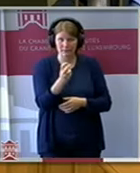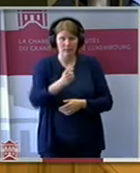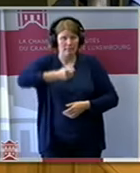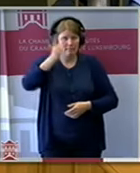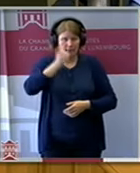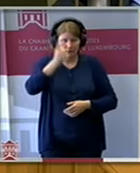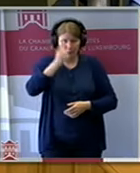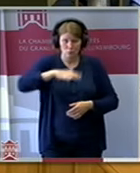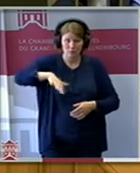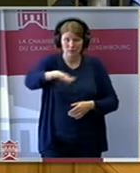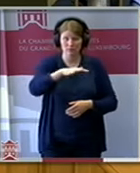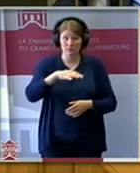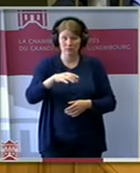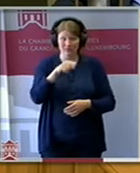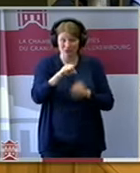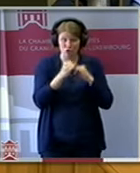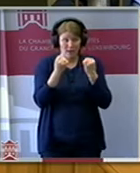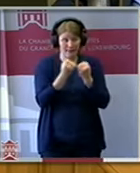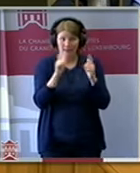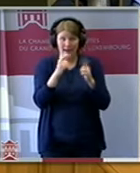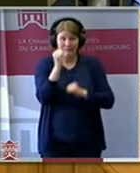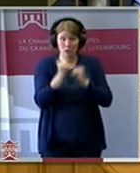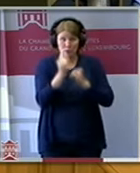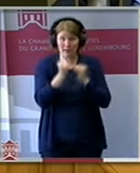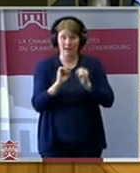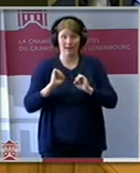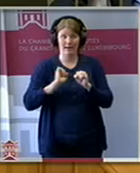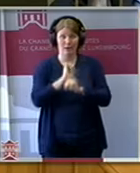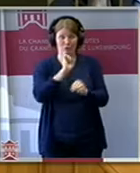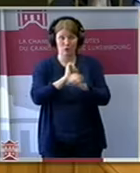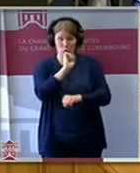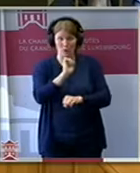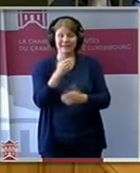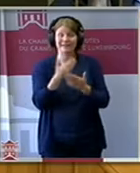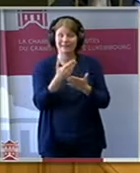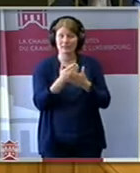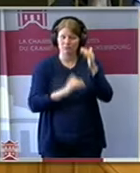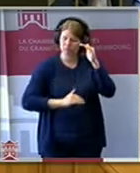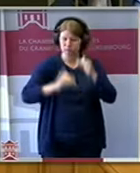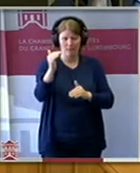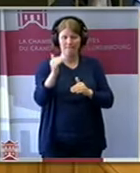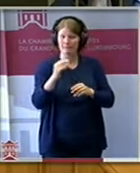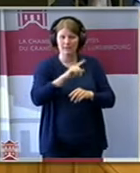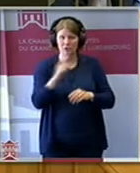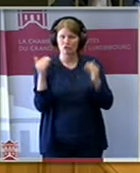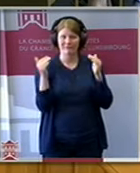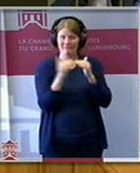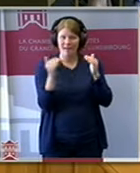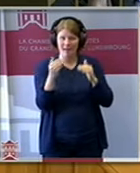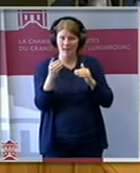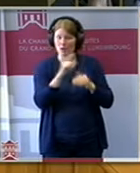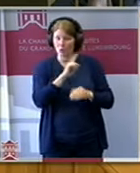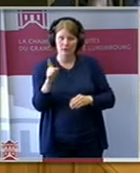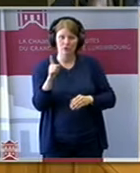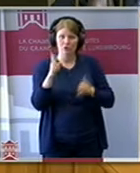reelle industrielle Revolution gemacht haben. Da gehört auch den hohen Ton Inegalitäten und fehlenden öffentlichen Infrastrukturen an